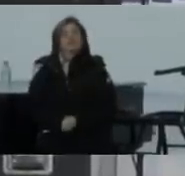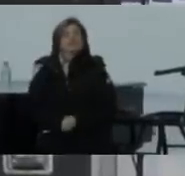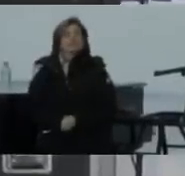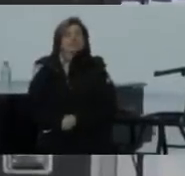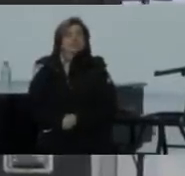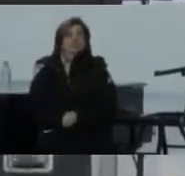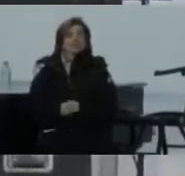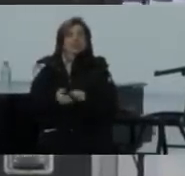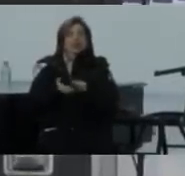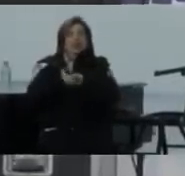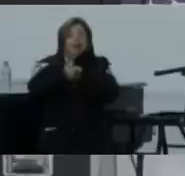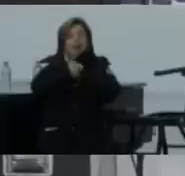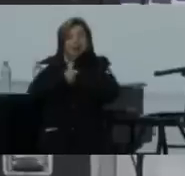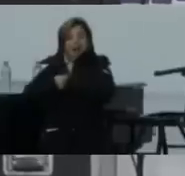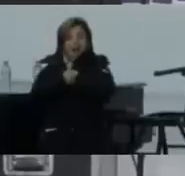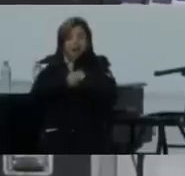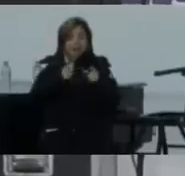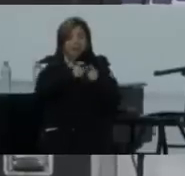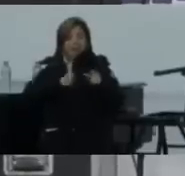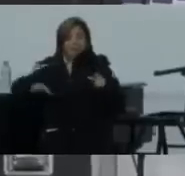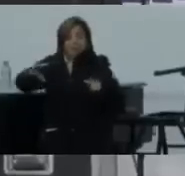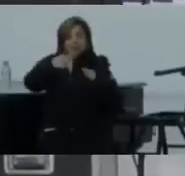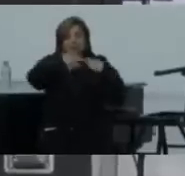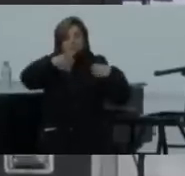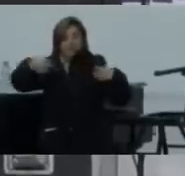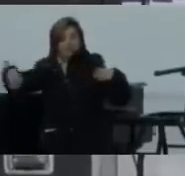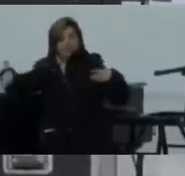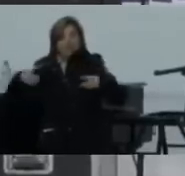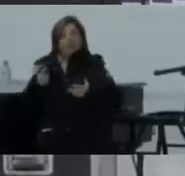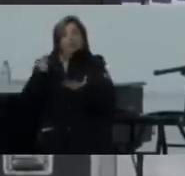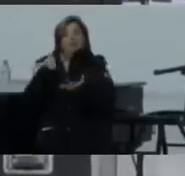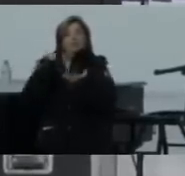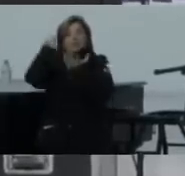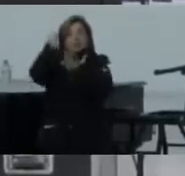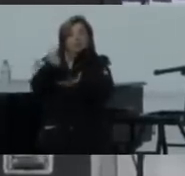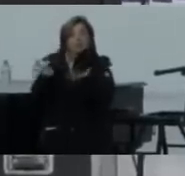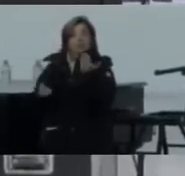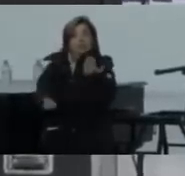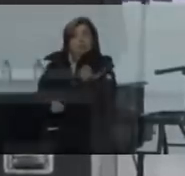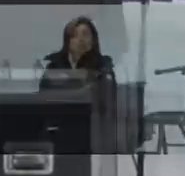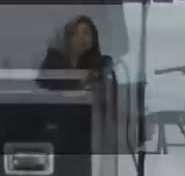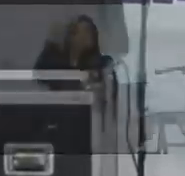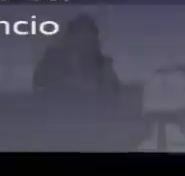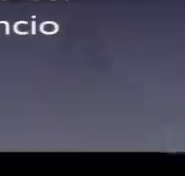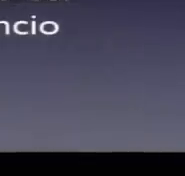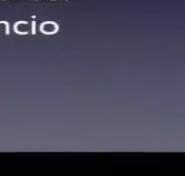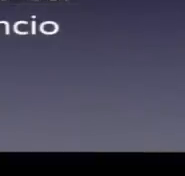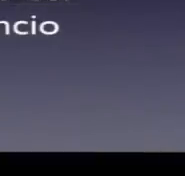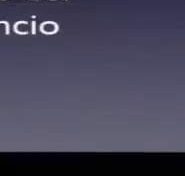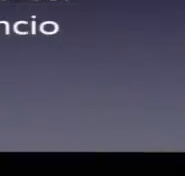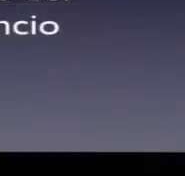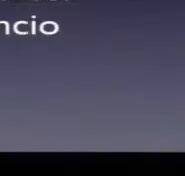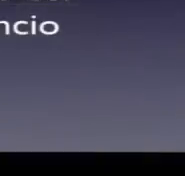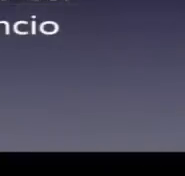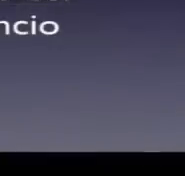Alleanza tra i paesi mediterranei, investimenti in innovazione e nuove attività produttive esclusi dal limite del 3% annuo del